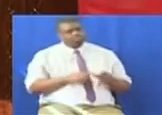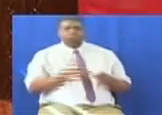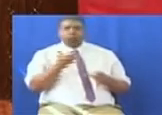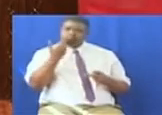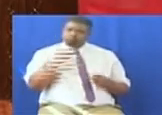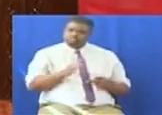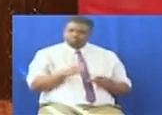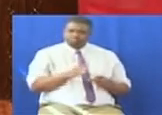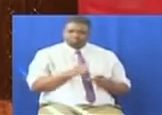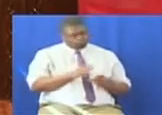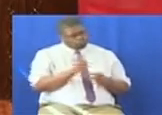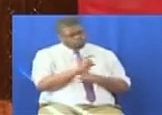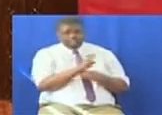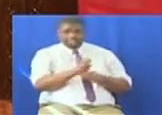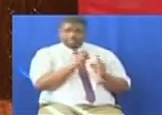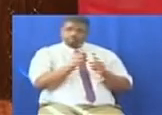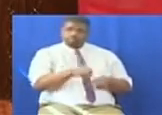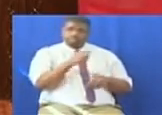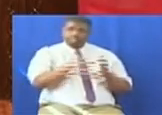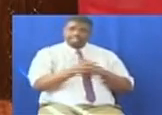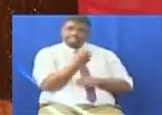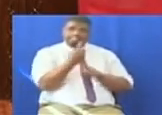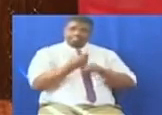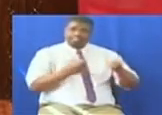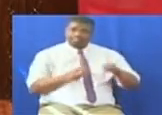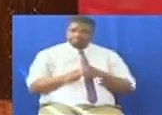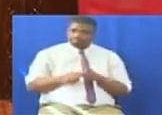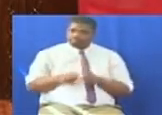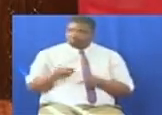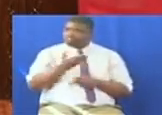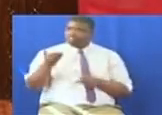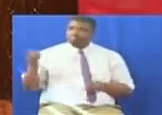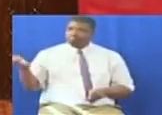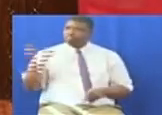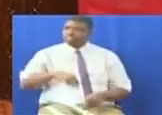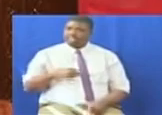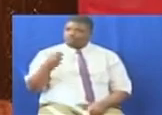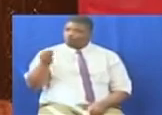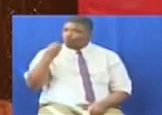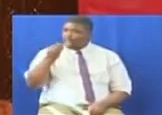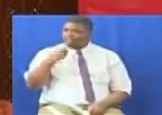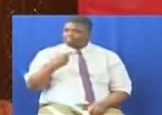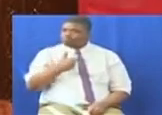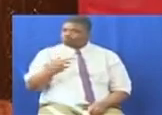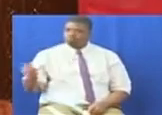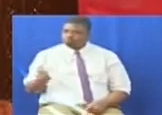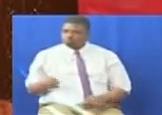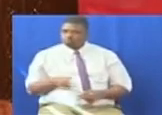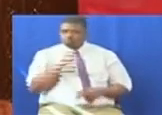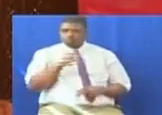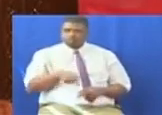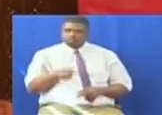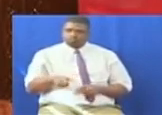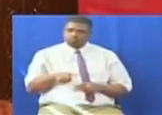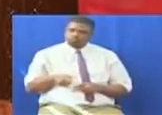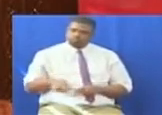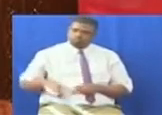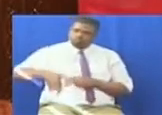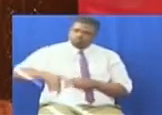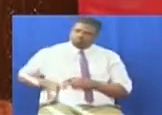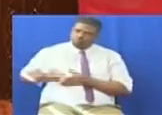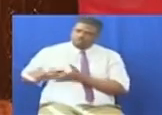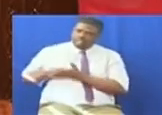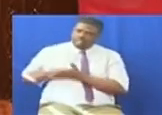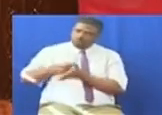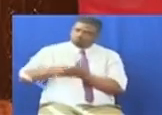muongoze watu. Vinginevyo tutakuwa tunaleta waraji tu. Na leo tukatae watu. kumnyanyua urais.